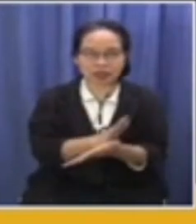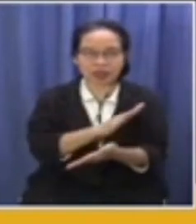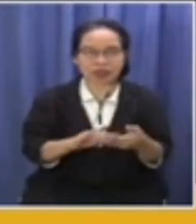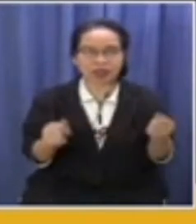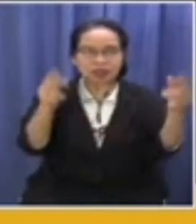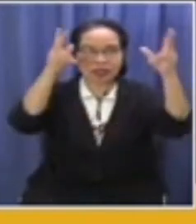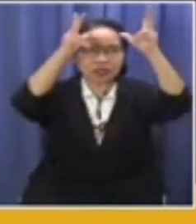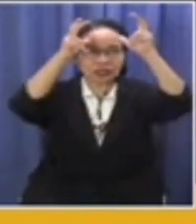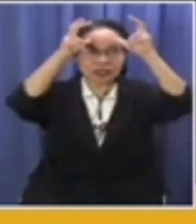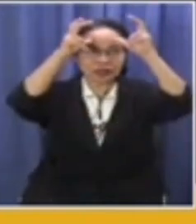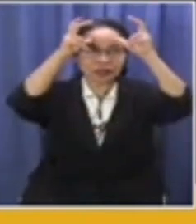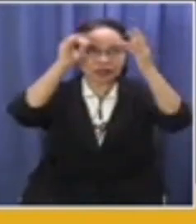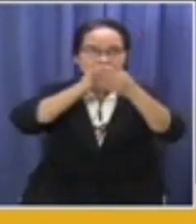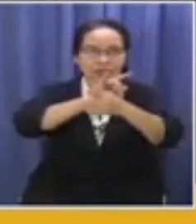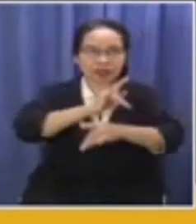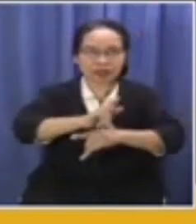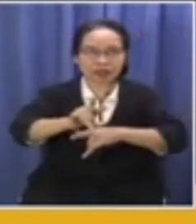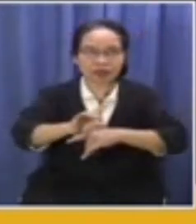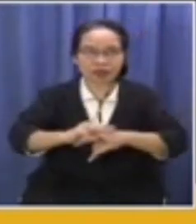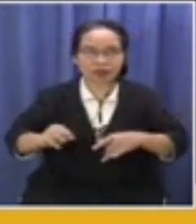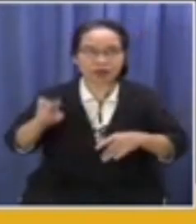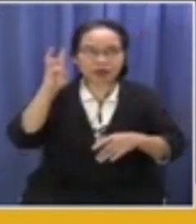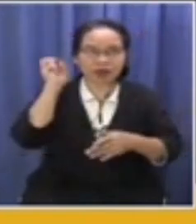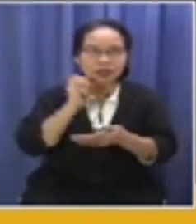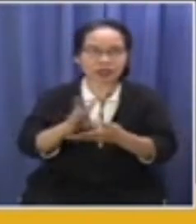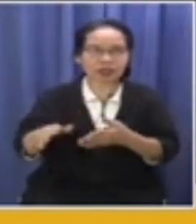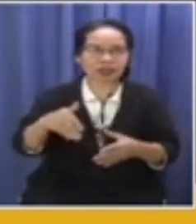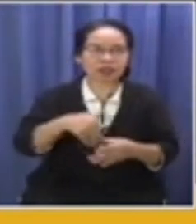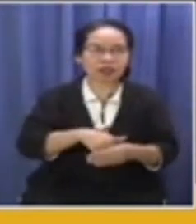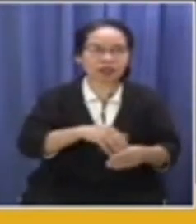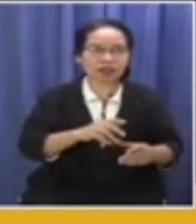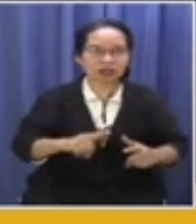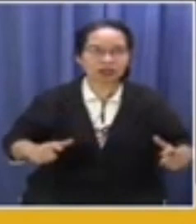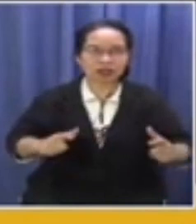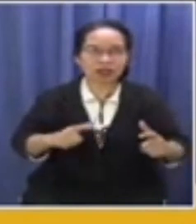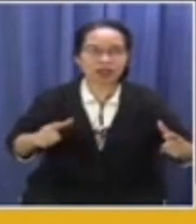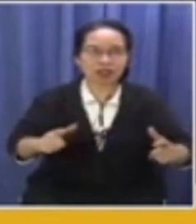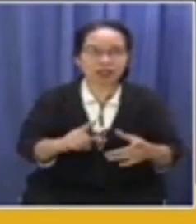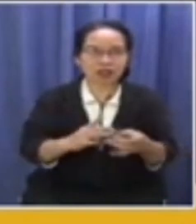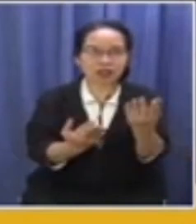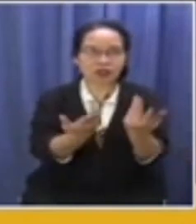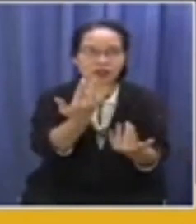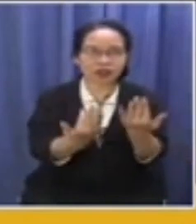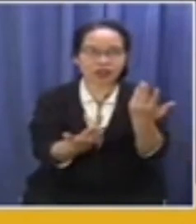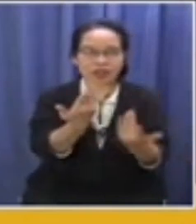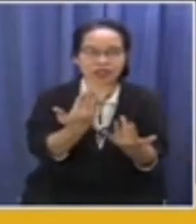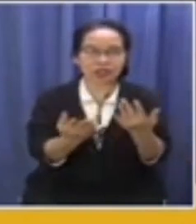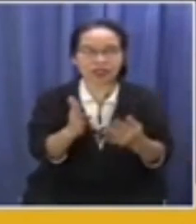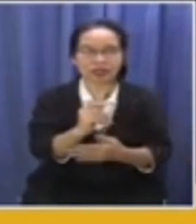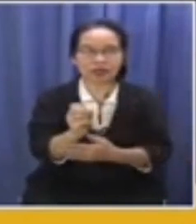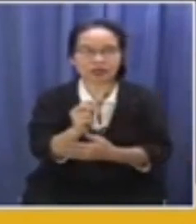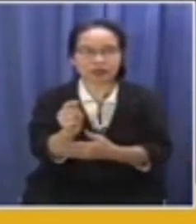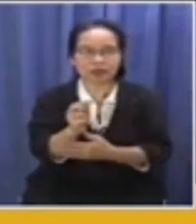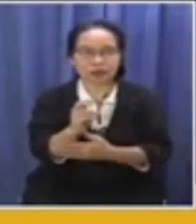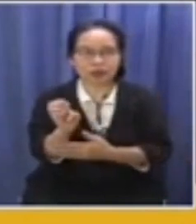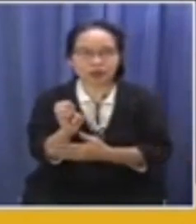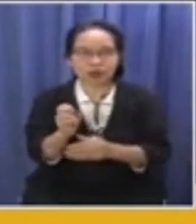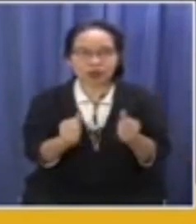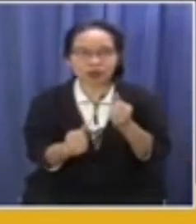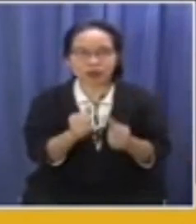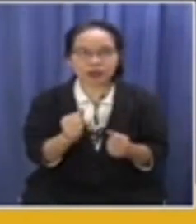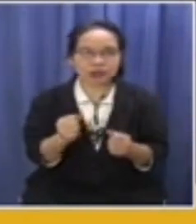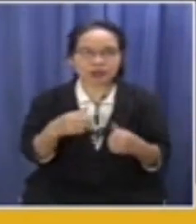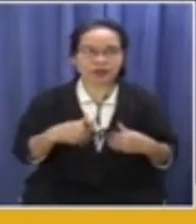at ang diyablo na dumaya sa kanila ay ibinulid sa dagat-dagatang apoy at asupre na